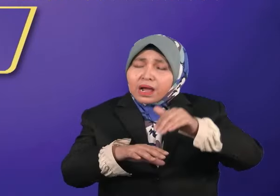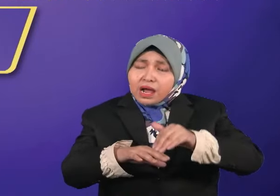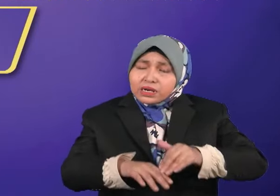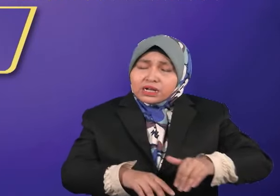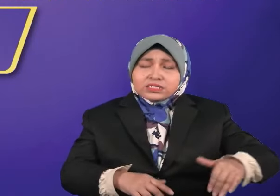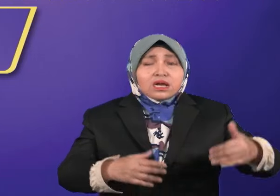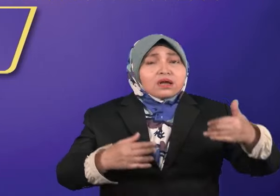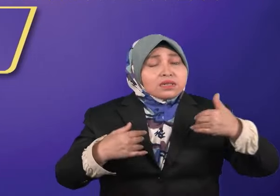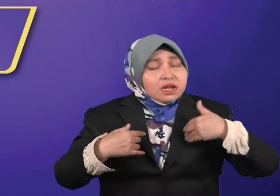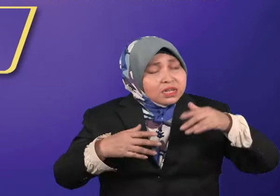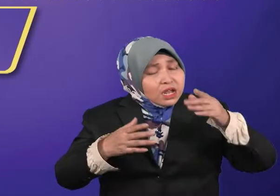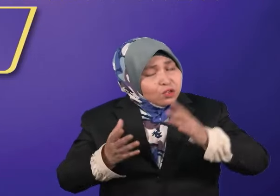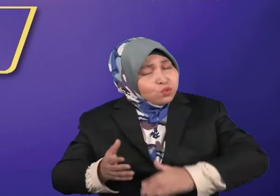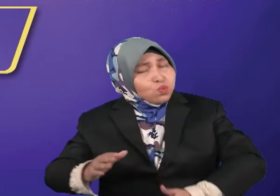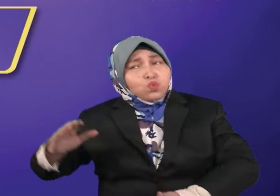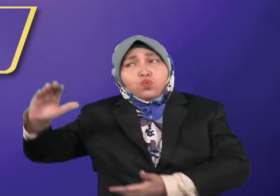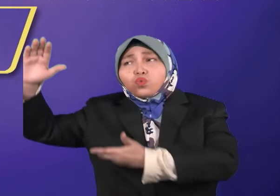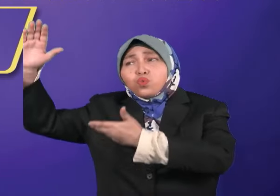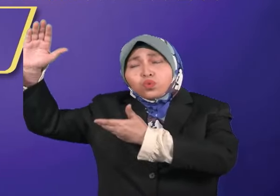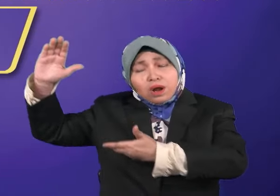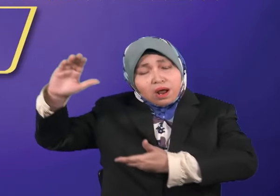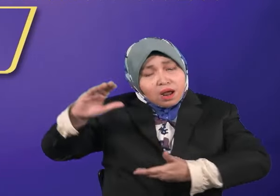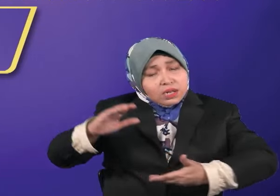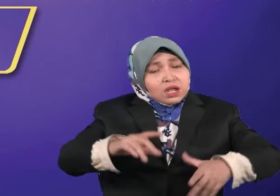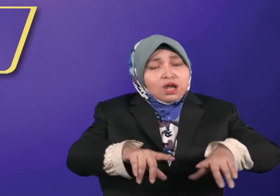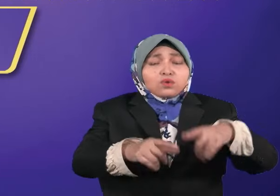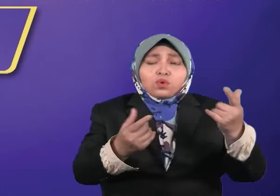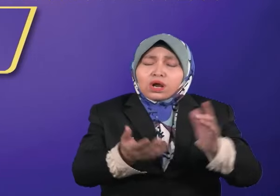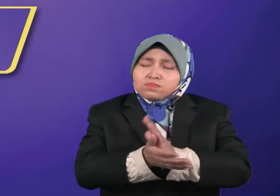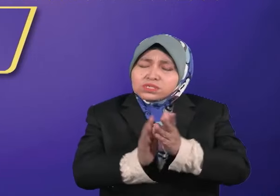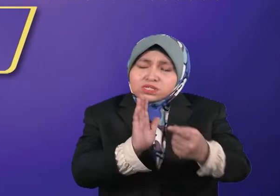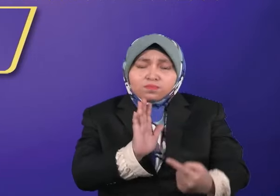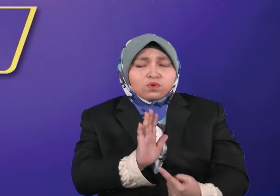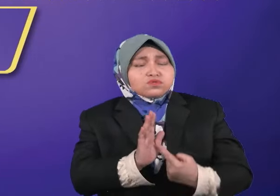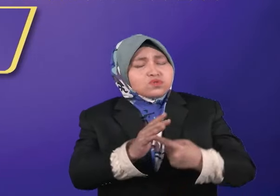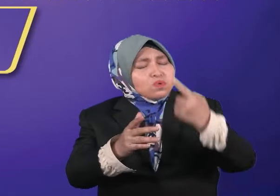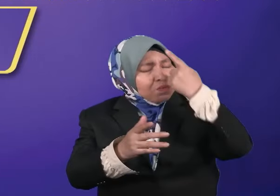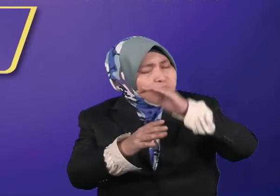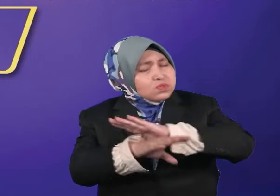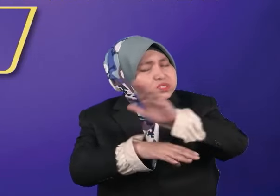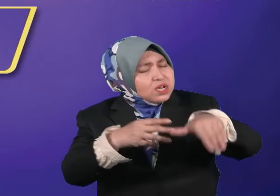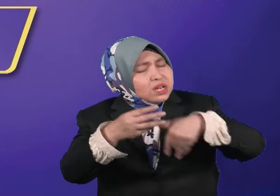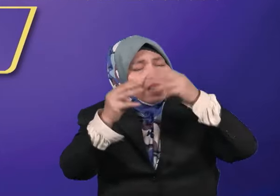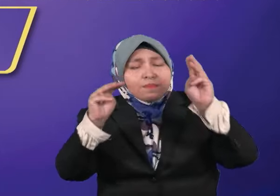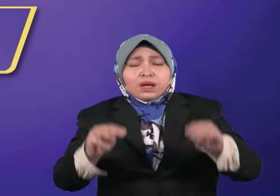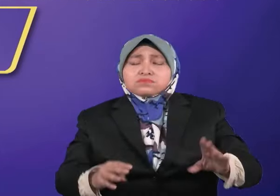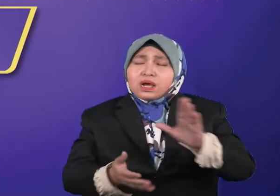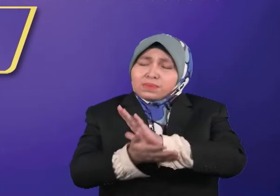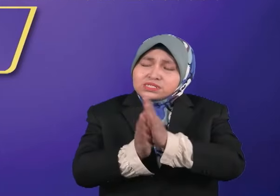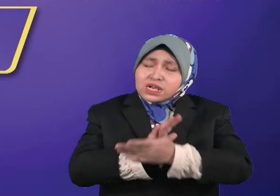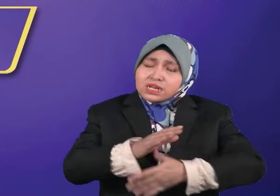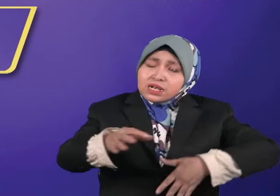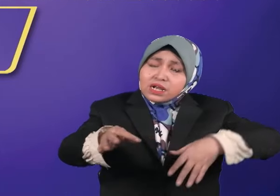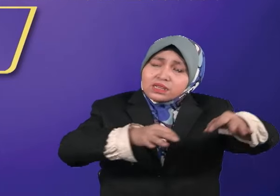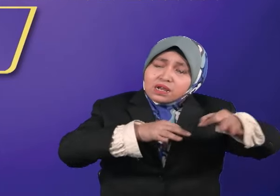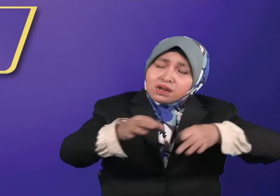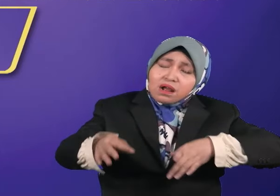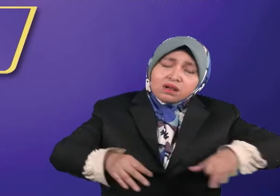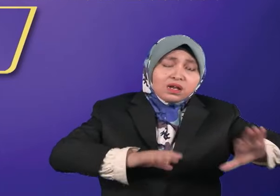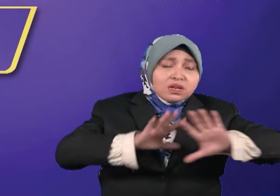unzila fihi al-Qur'an hudan lin الناس